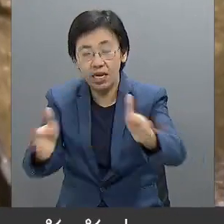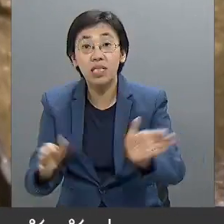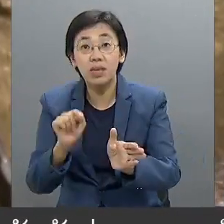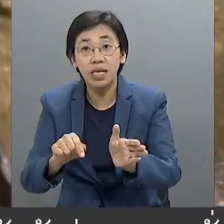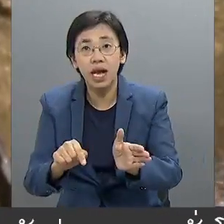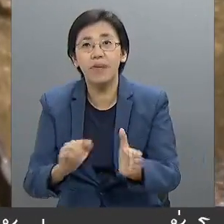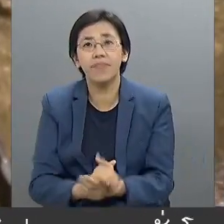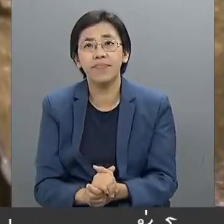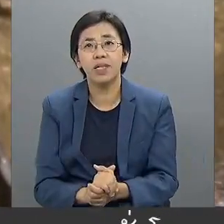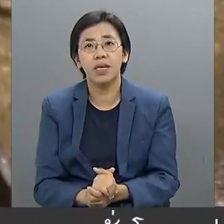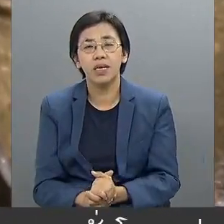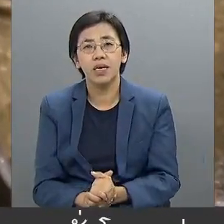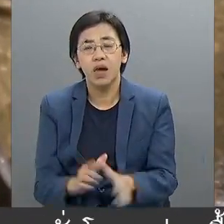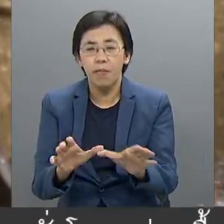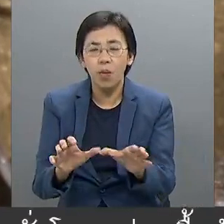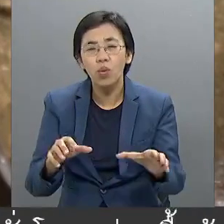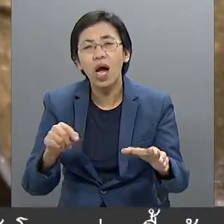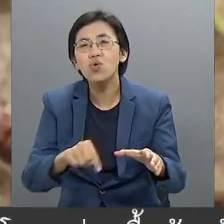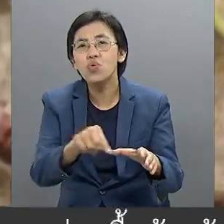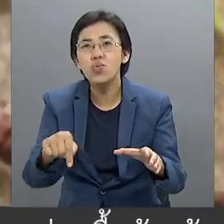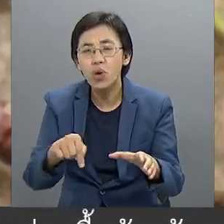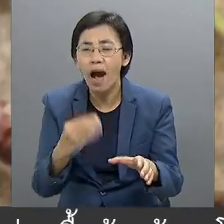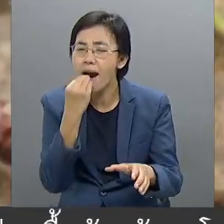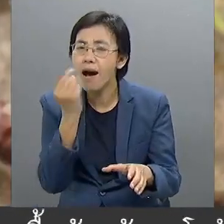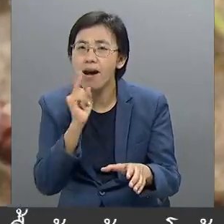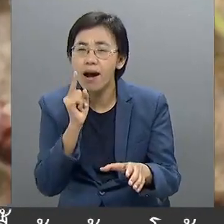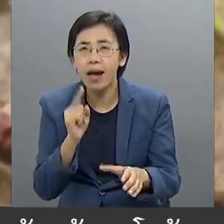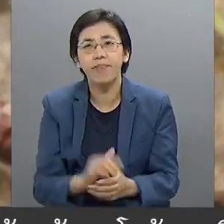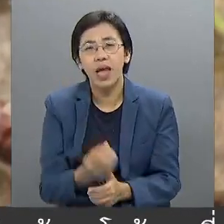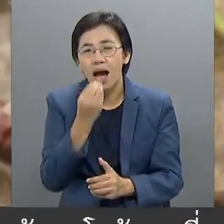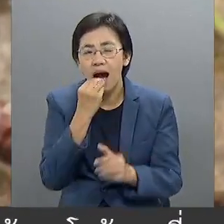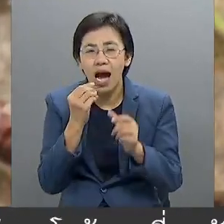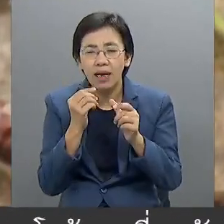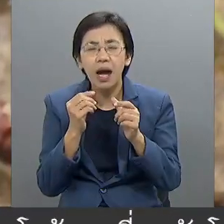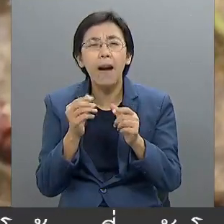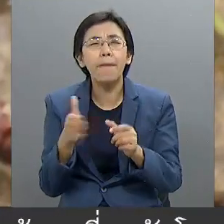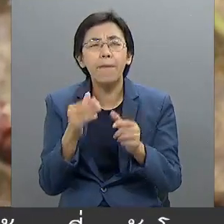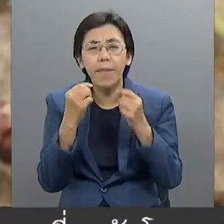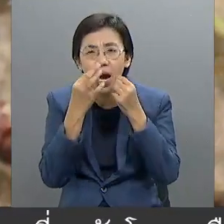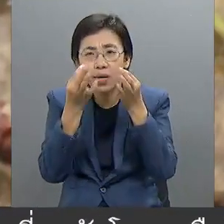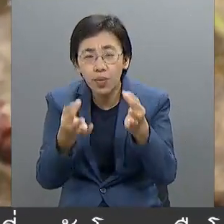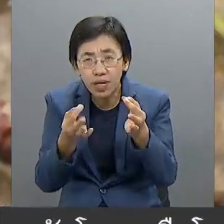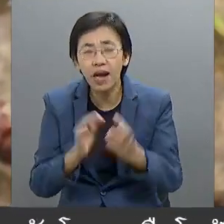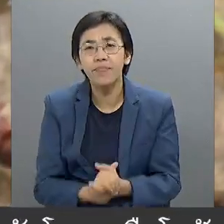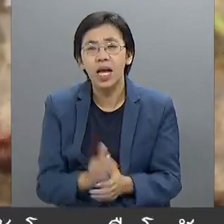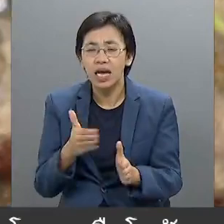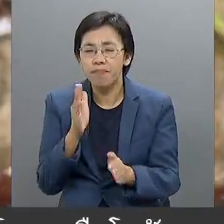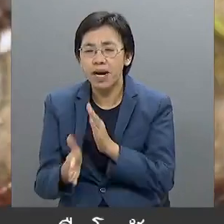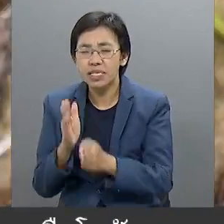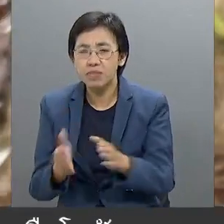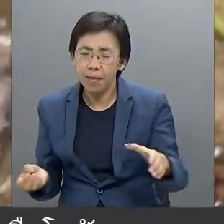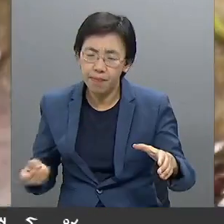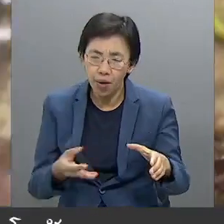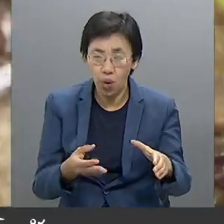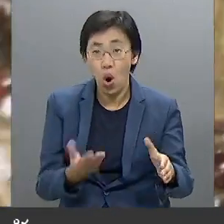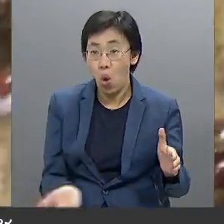นะครับอาหารจะให้เป็นอาหารปลาดุกเม็ดเล็กหรือว่าเป็นปลาสับโดยจะให้เพียงครั้งเดียวต่อวันครับ มันอ้วนเ